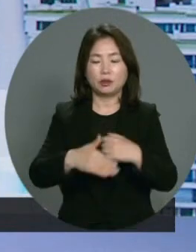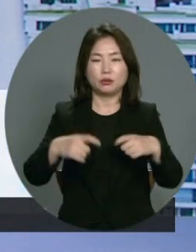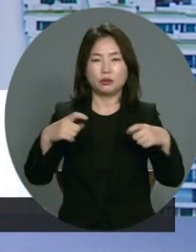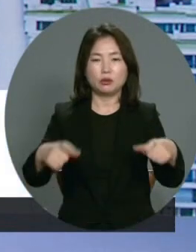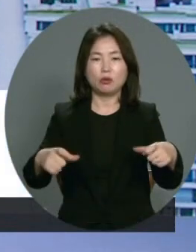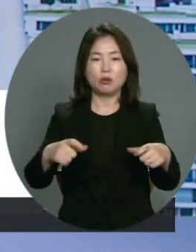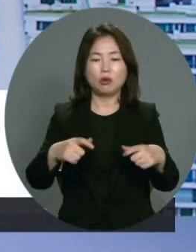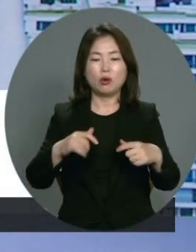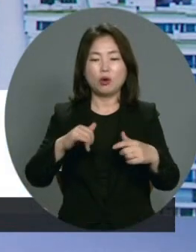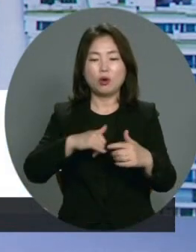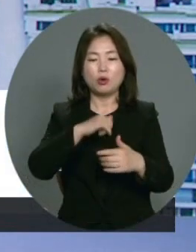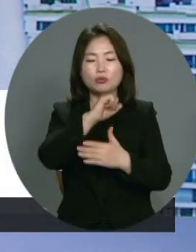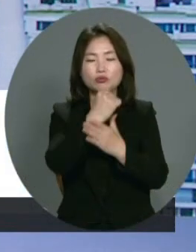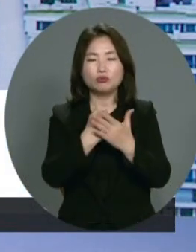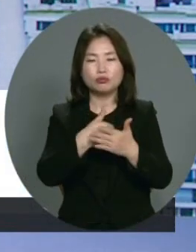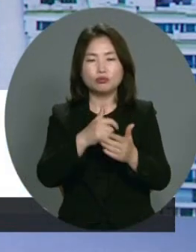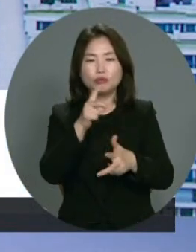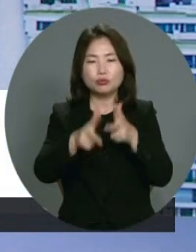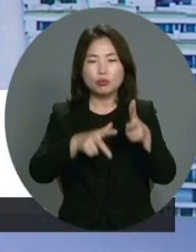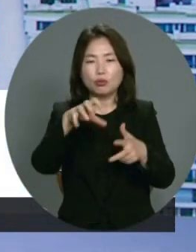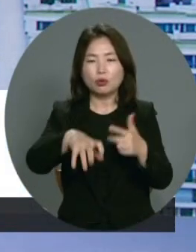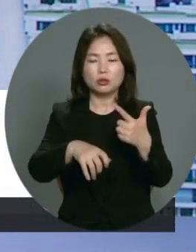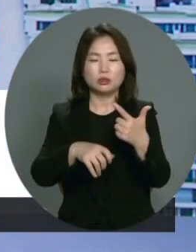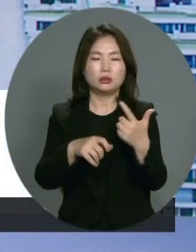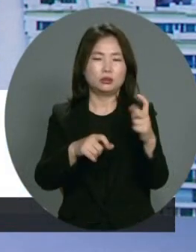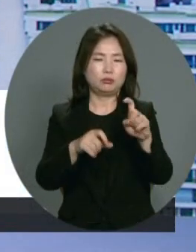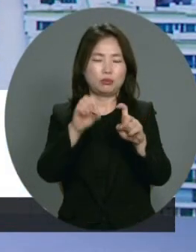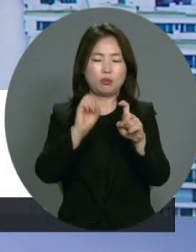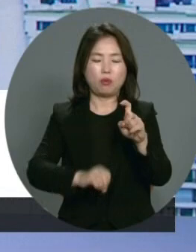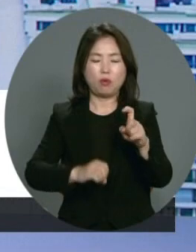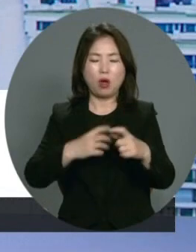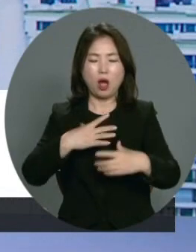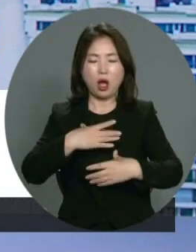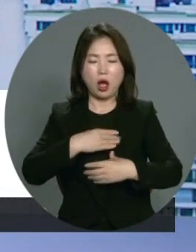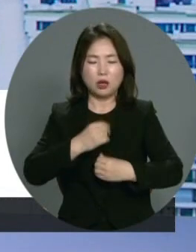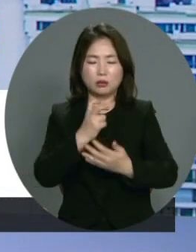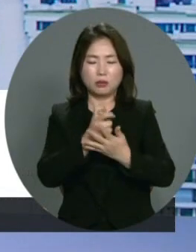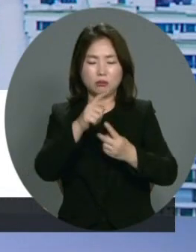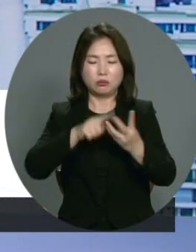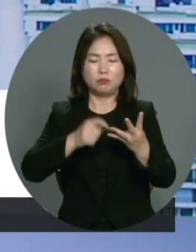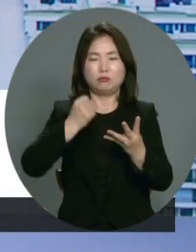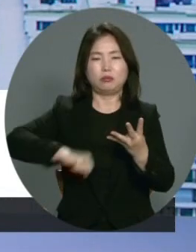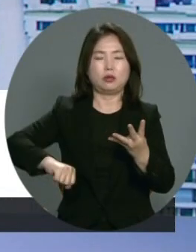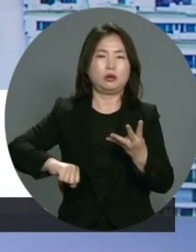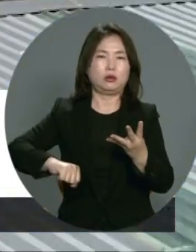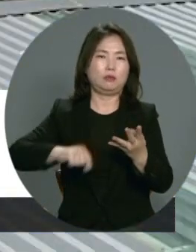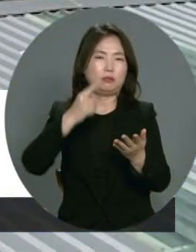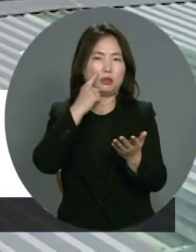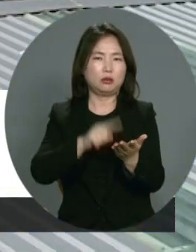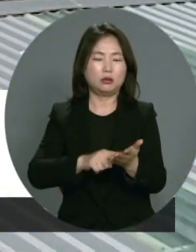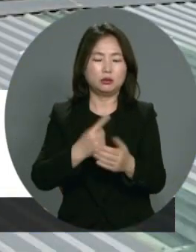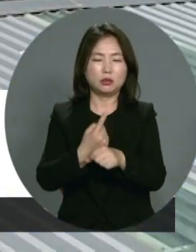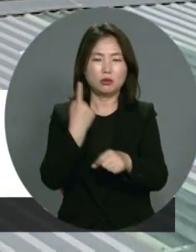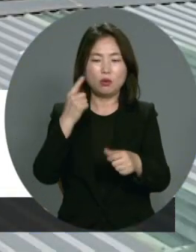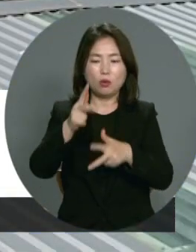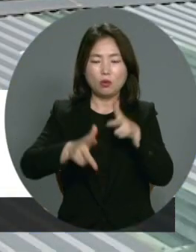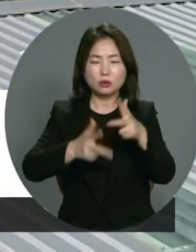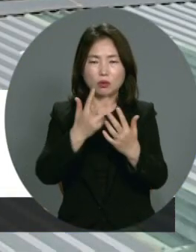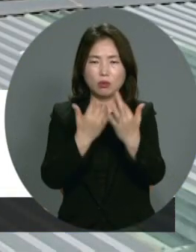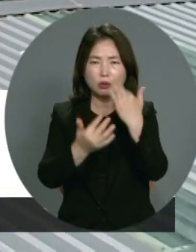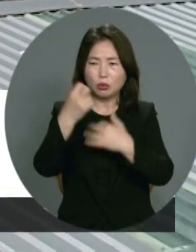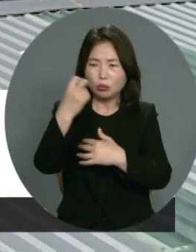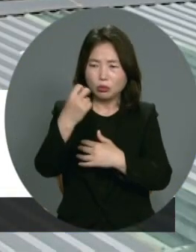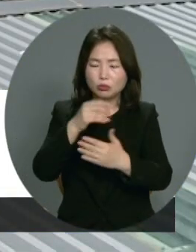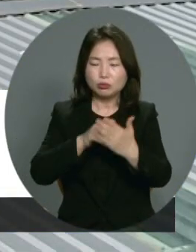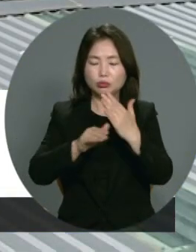달구 지역의 노후공장 가운데 10%가 화재 안전사항을 지키지 않은 것으로 파악됐습니다 지난해 공장 화재가